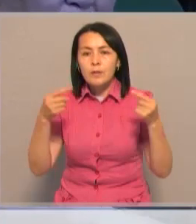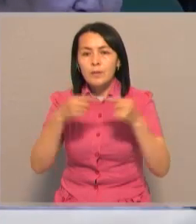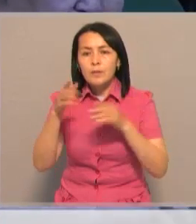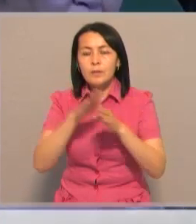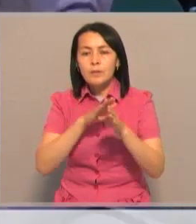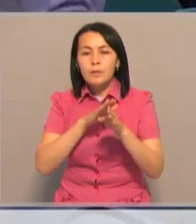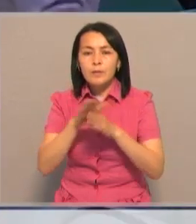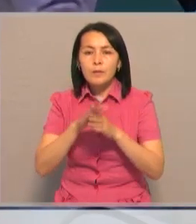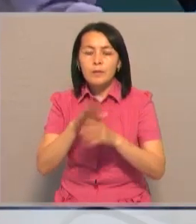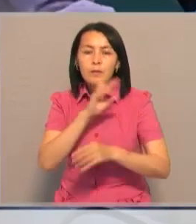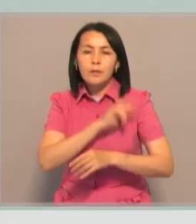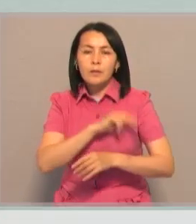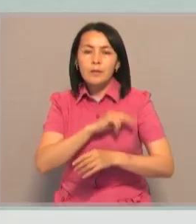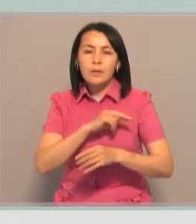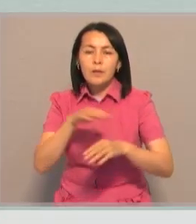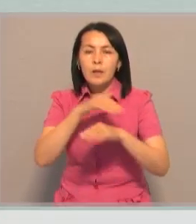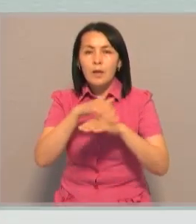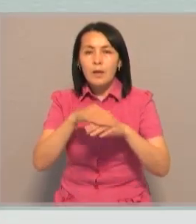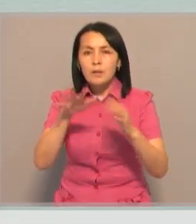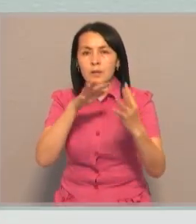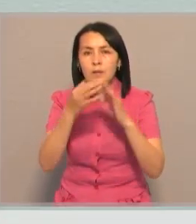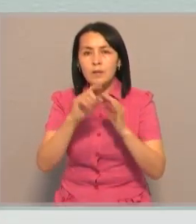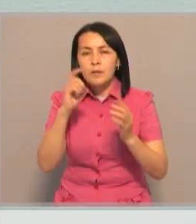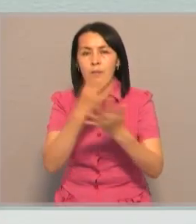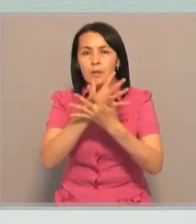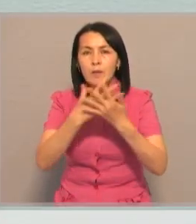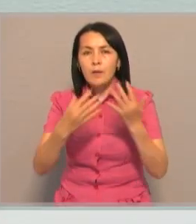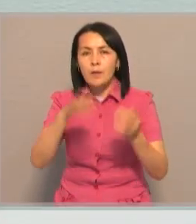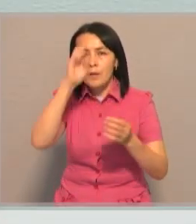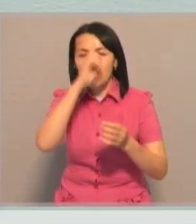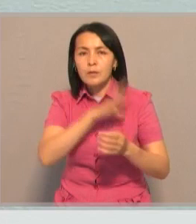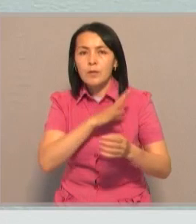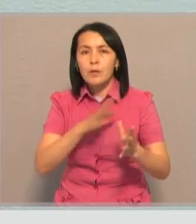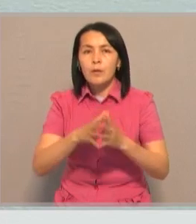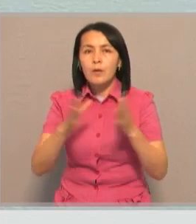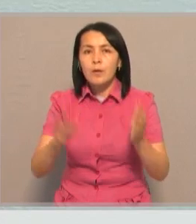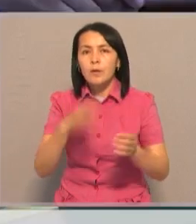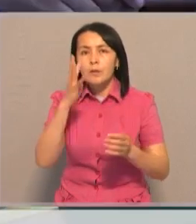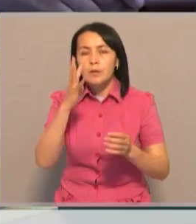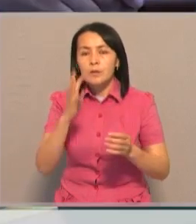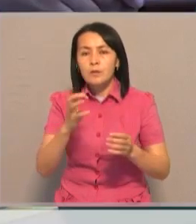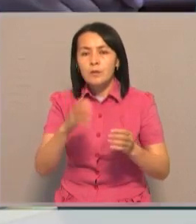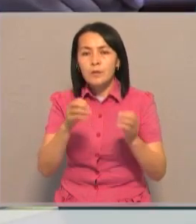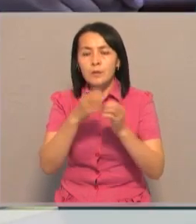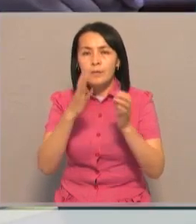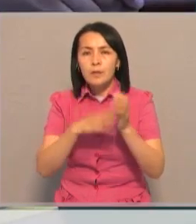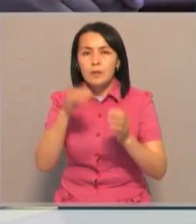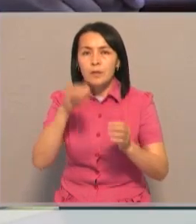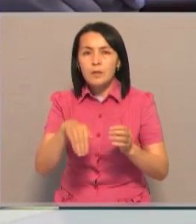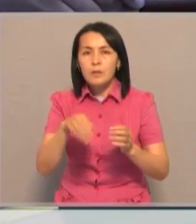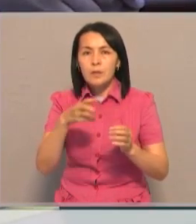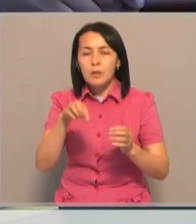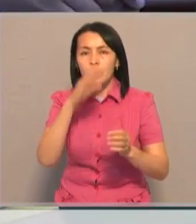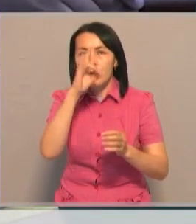проведения осеннеполевых работ в адрес сельхозтоваропроизводителей страны уже выделено более 419 тысяч